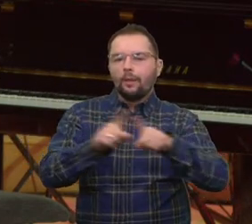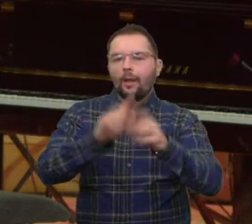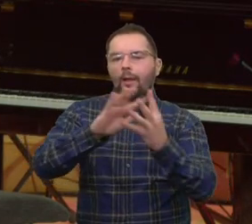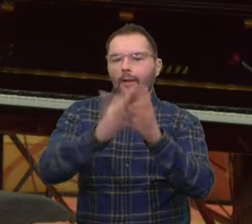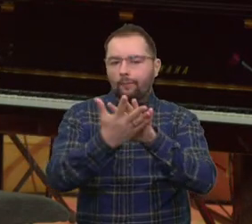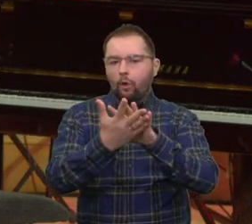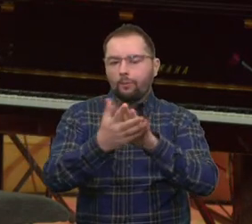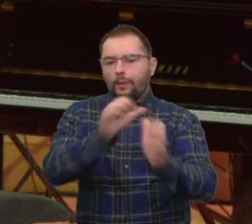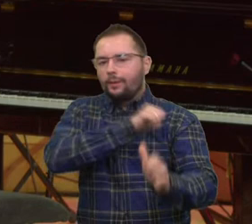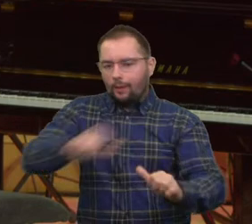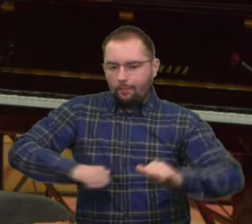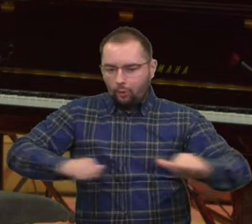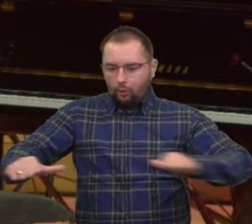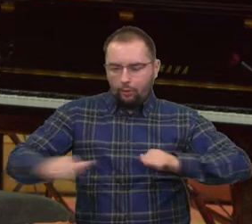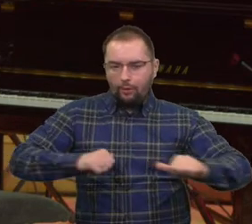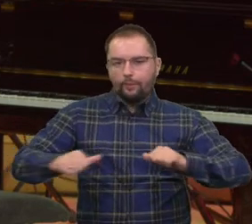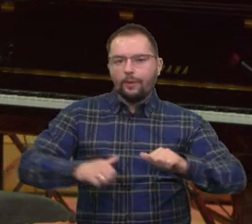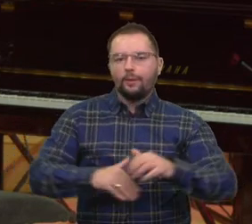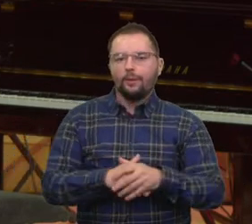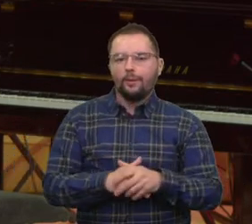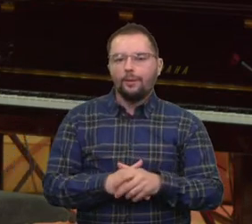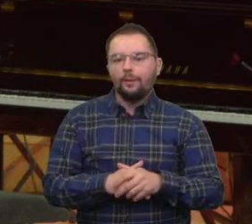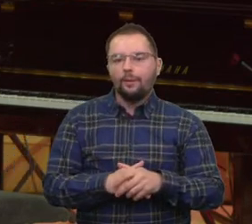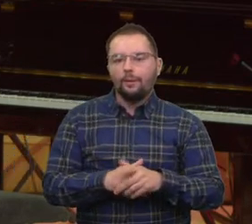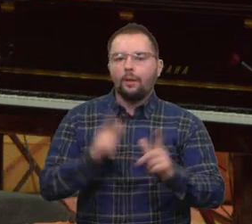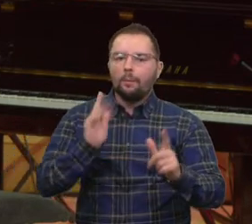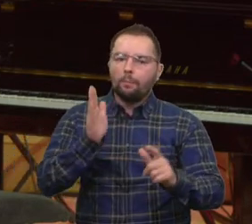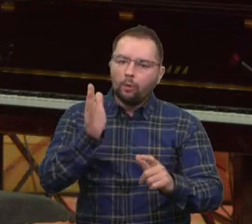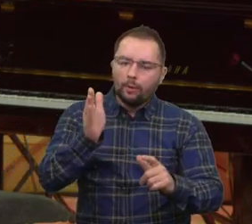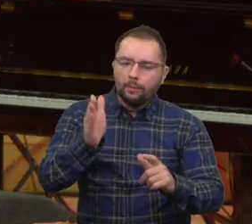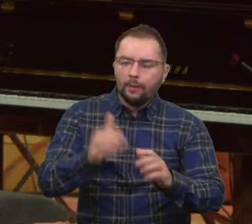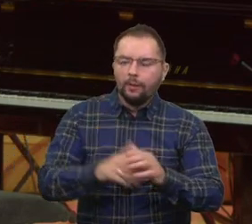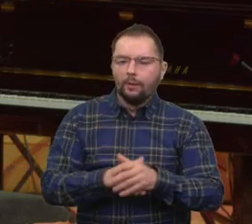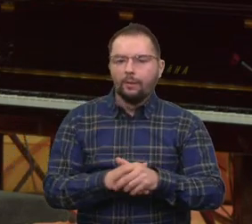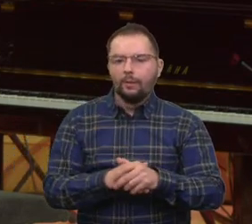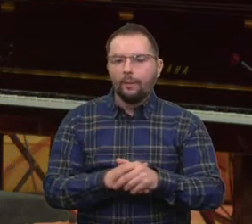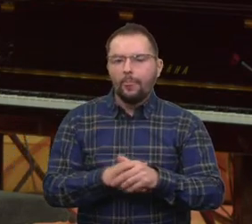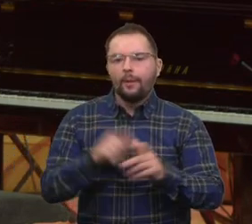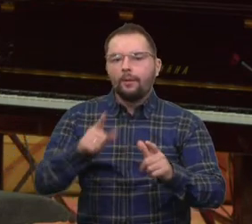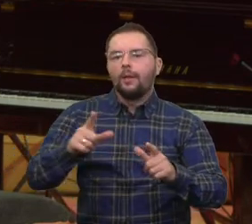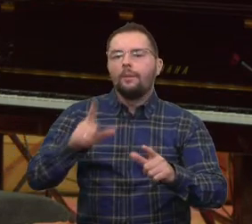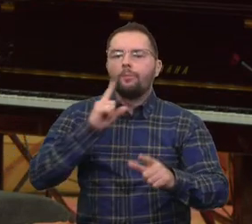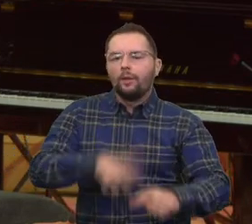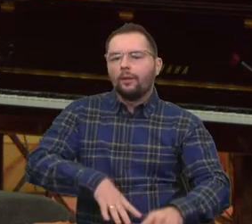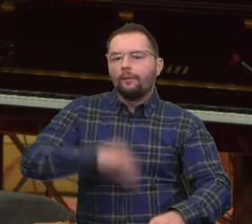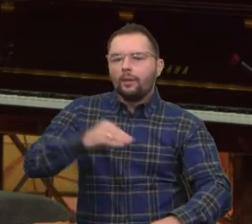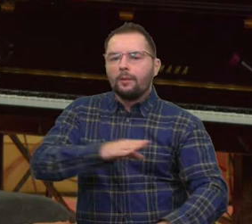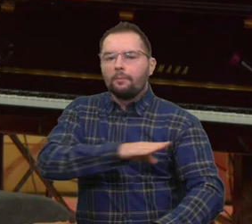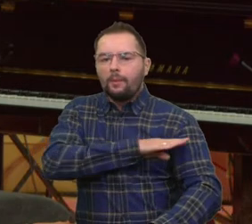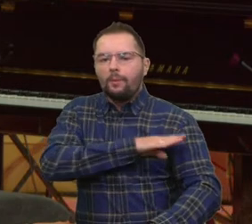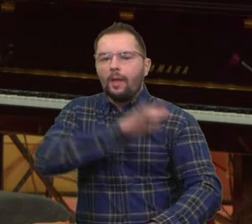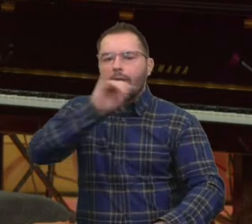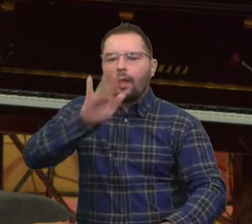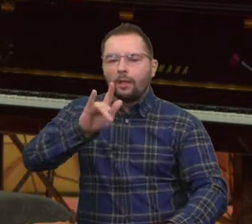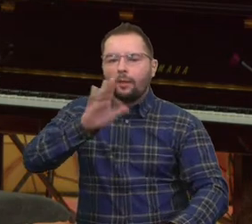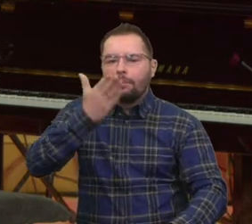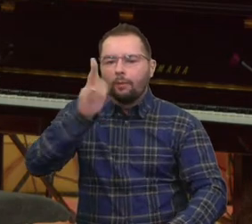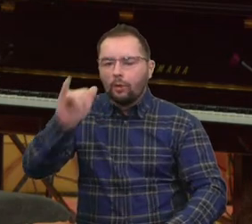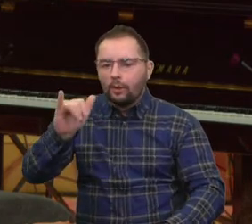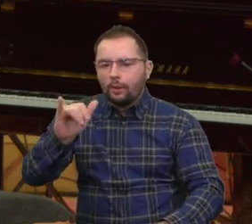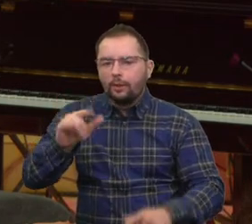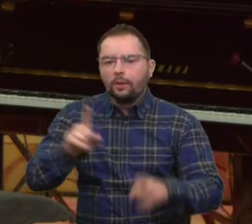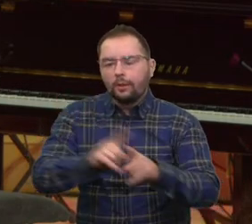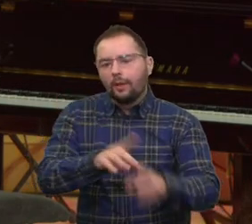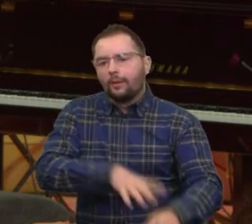reformy samorządowej. Oprócz niego jeszcze świętej pamięci Jerzy Regulski,